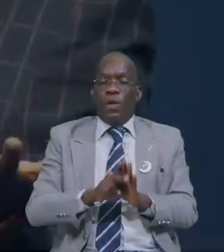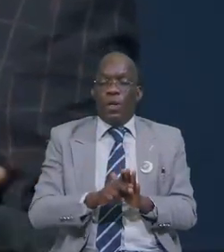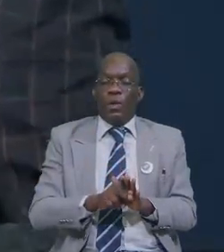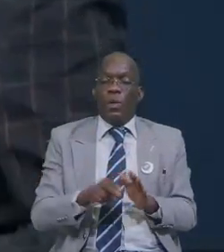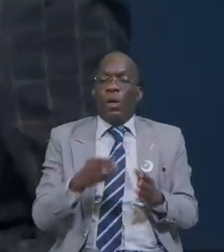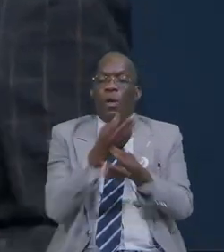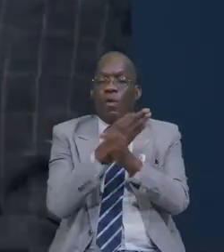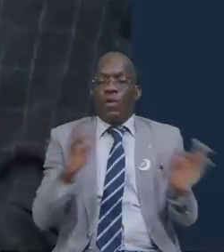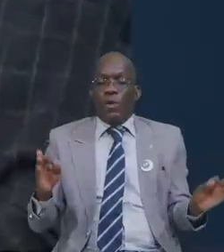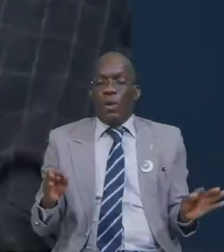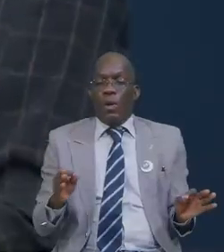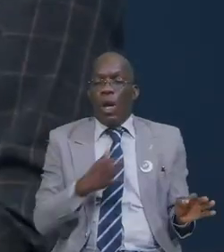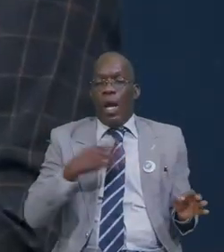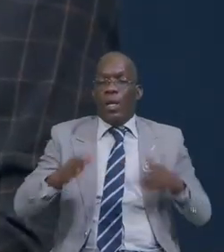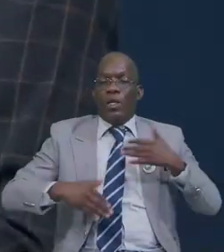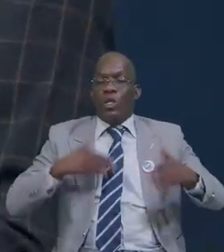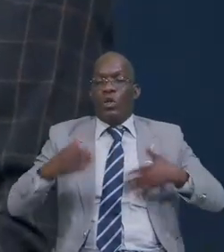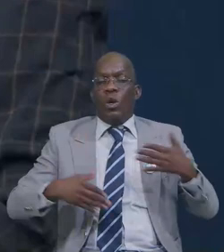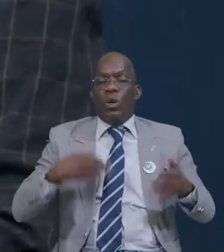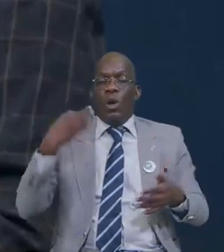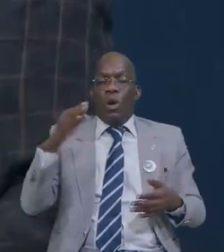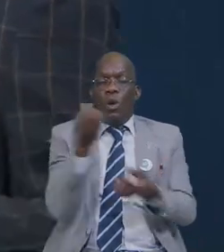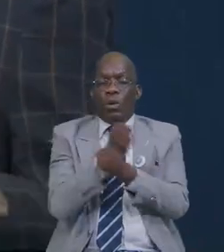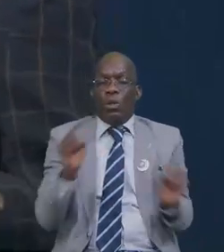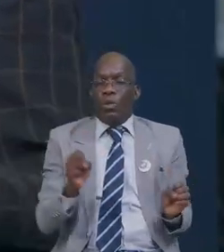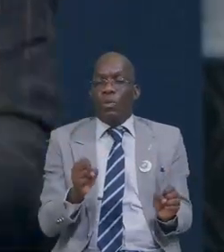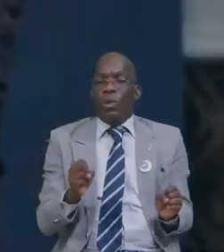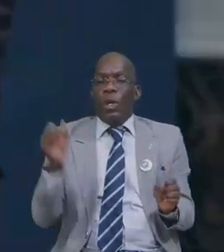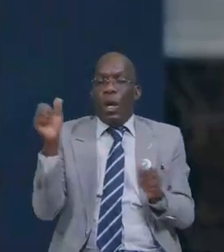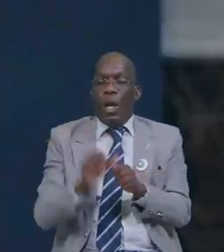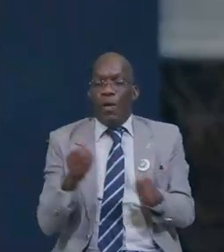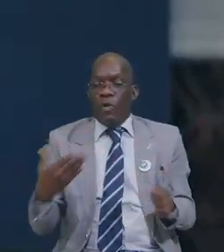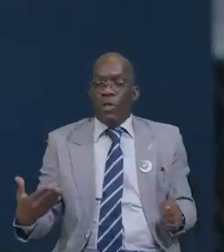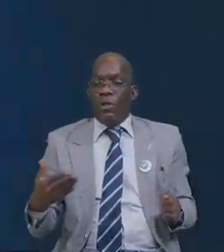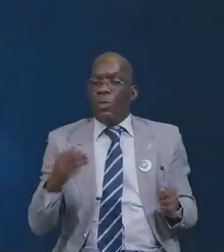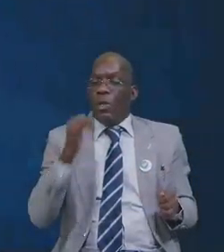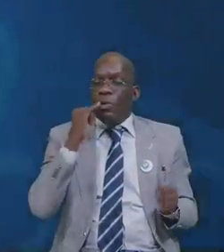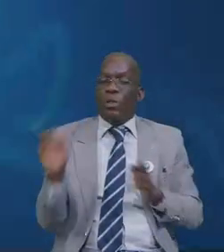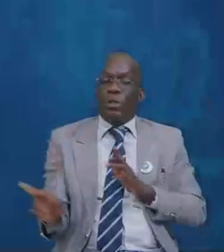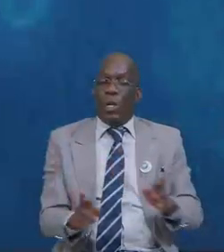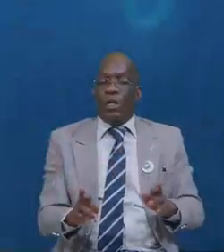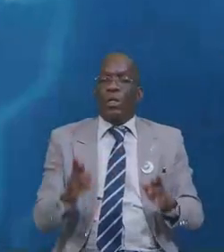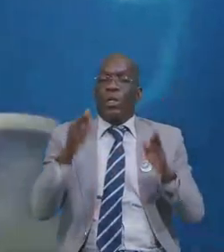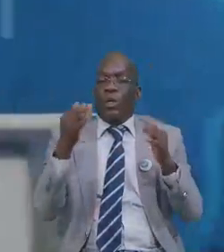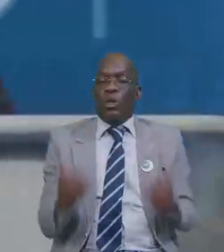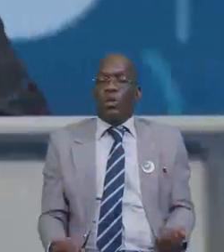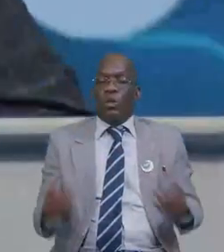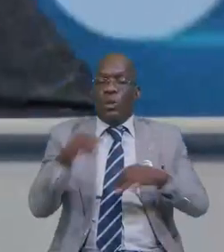pardon, la libération et la joie du salut, tout est disponible ce